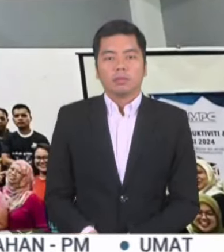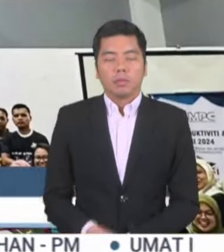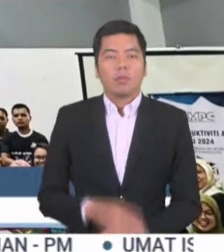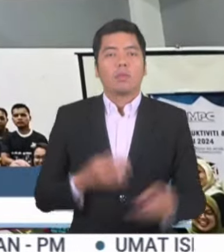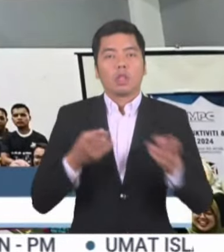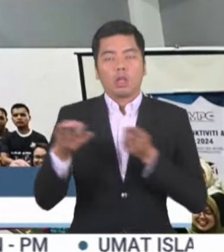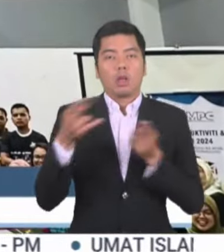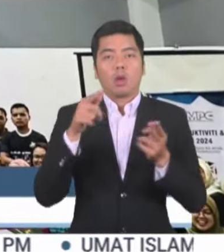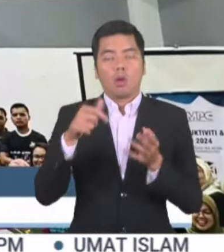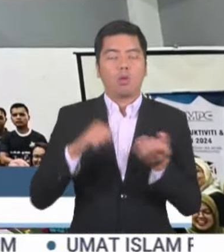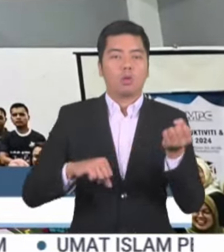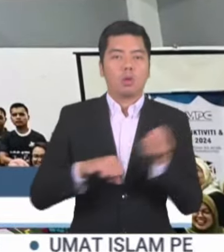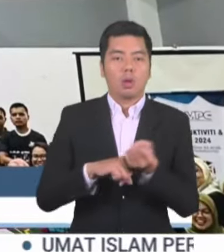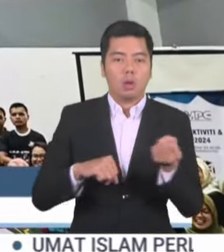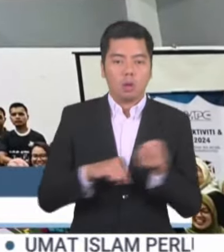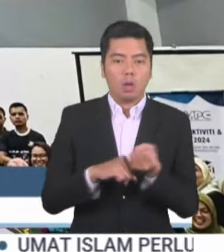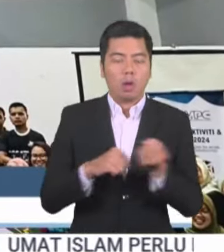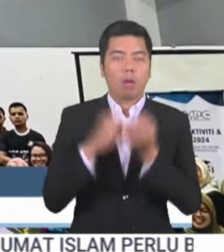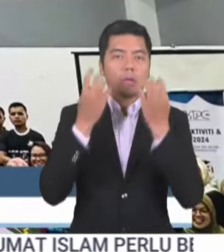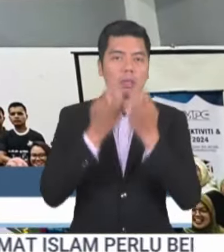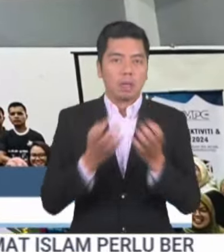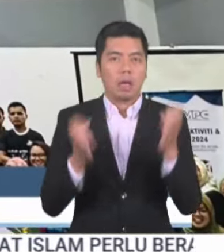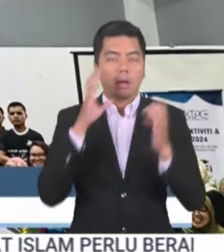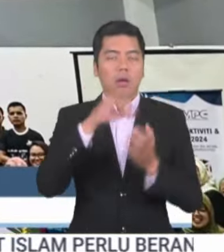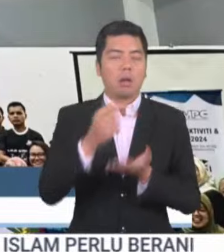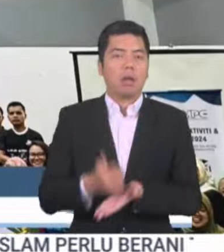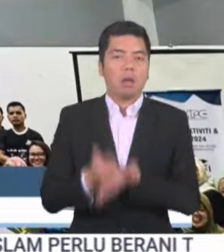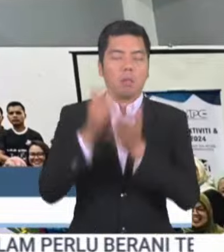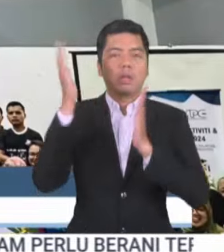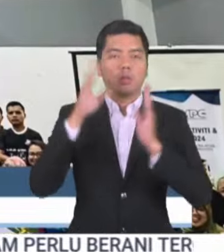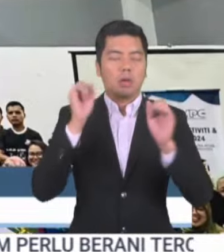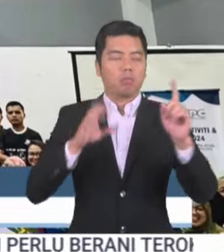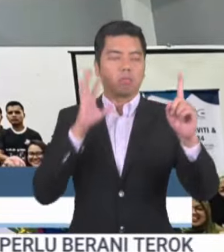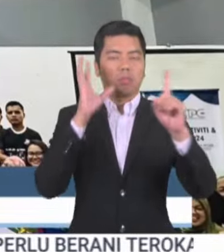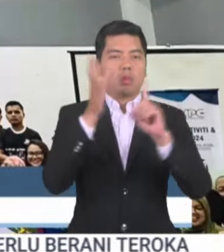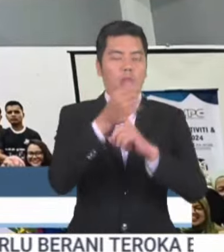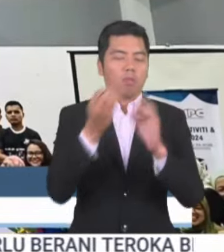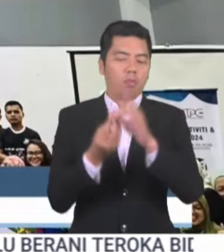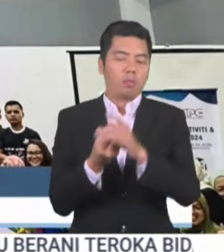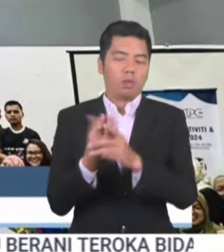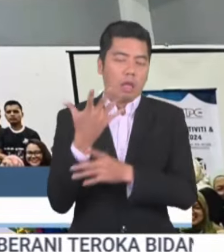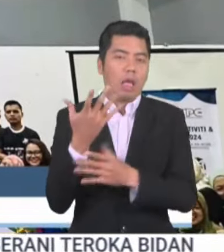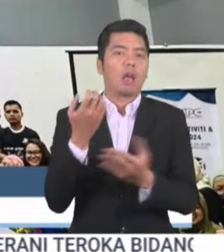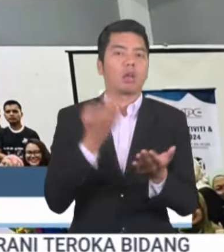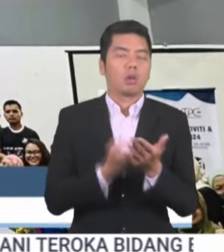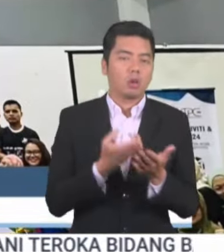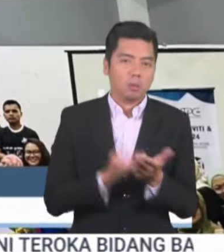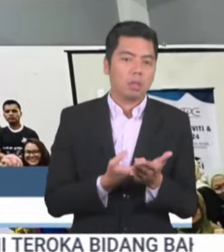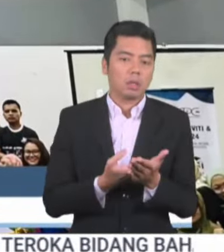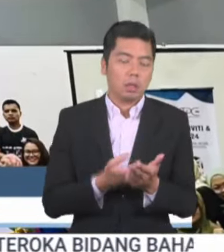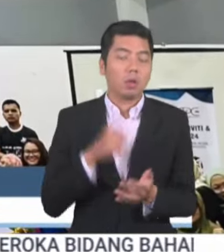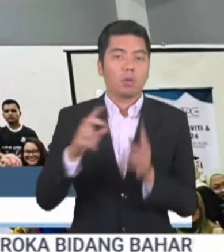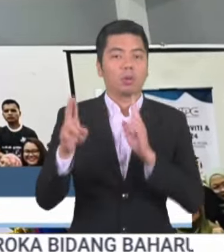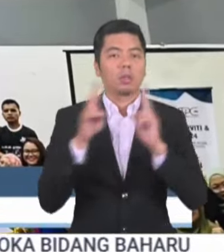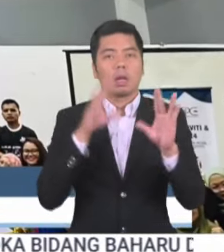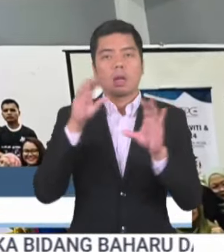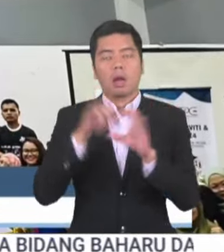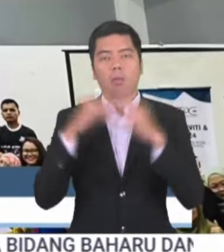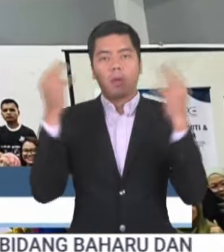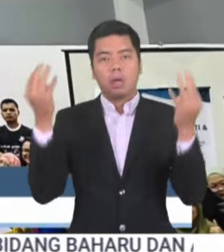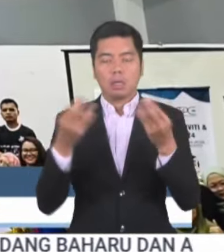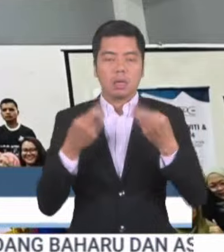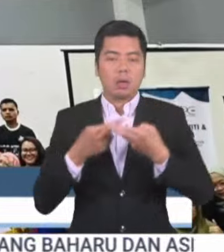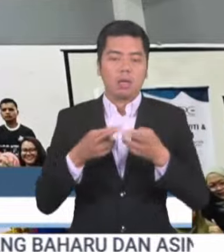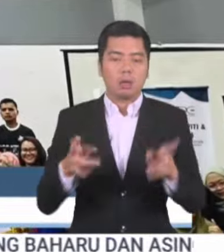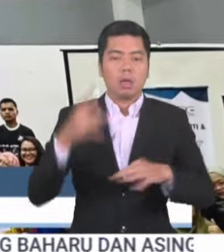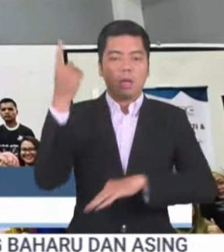Usaha ini menyokong proses pengeluaran yang lebih cekap dan membantu negara mencapai pertumbuhan ekonomi yang mampan. Beliau berucap pada Majlis Perasmian